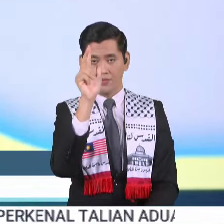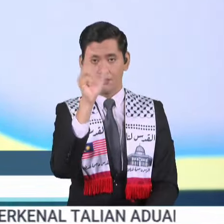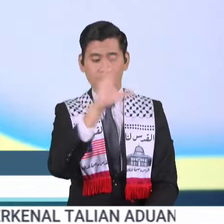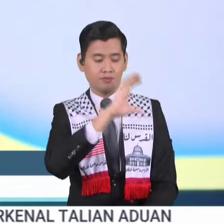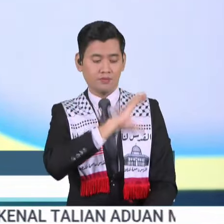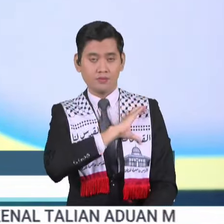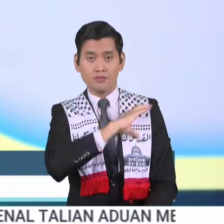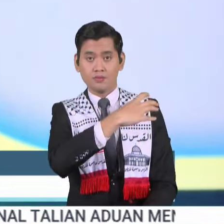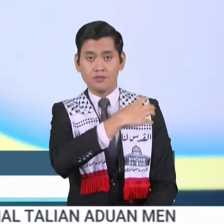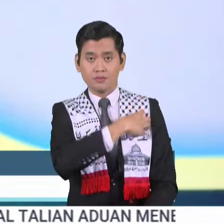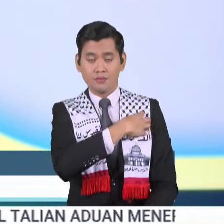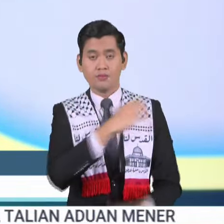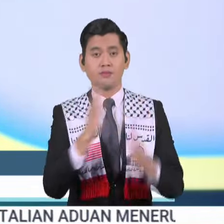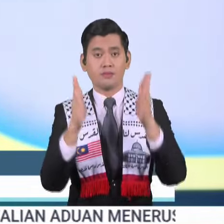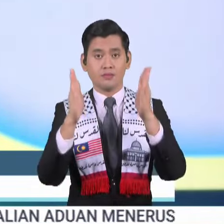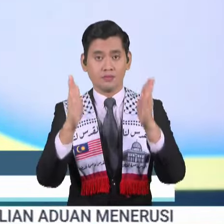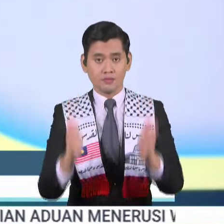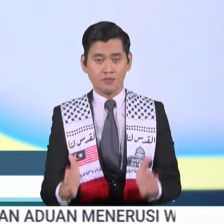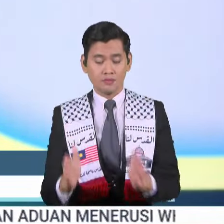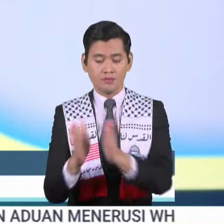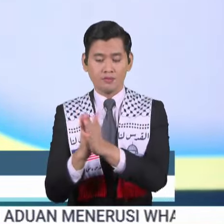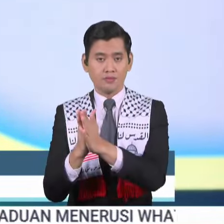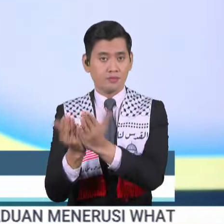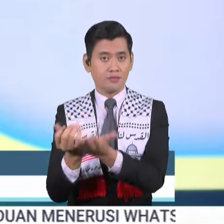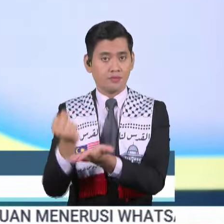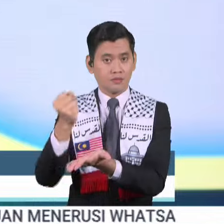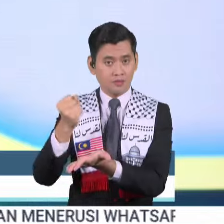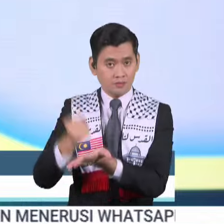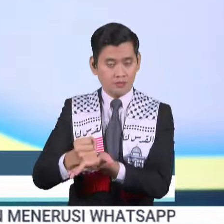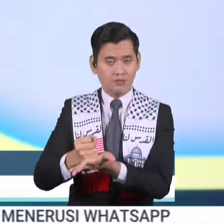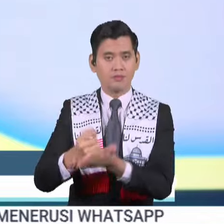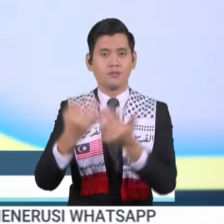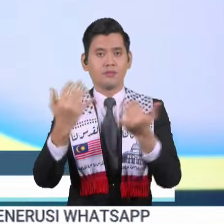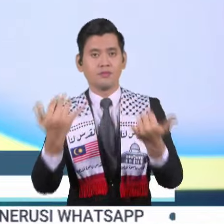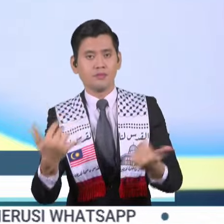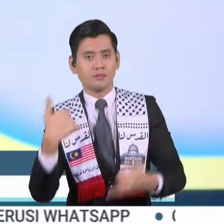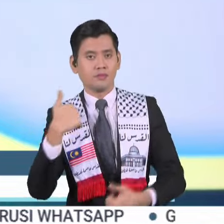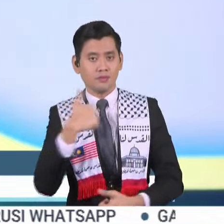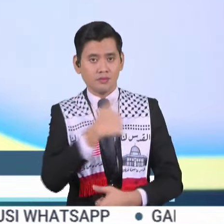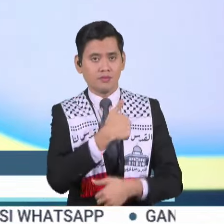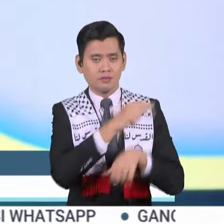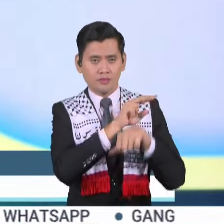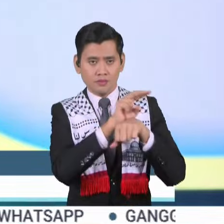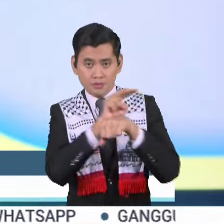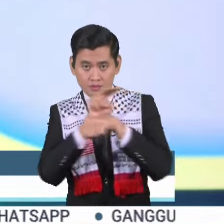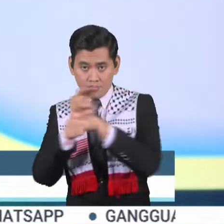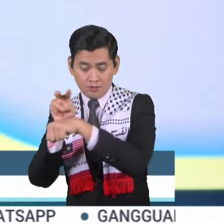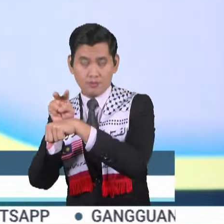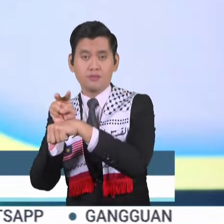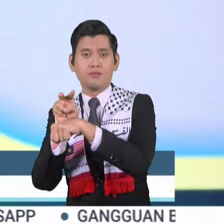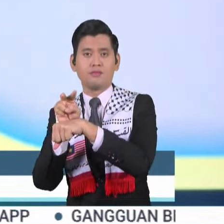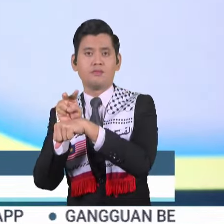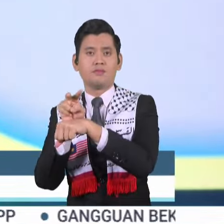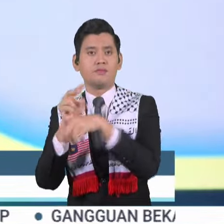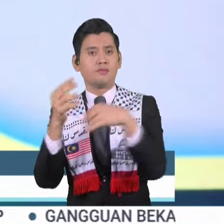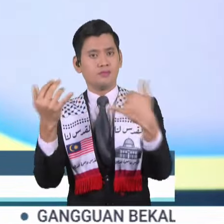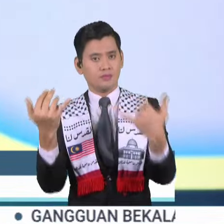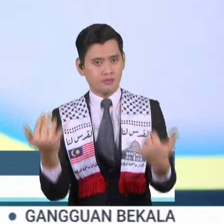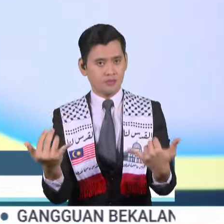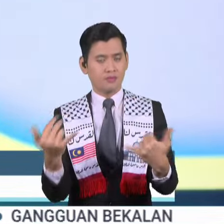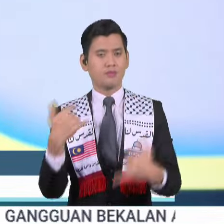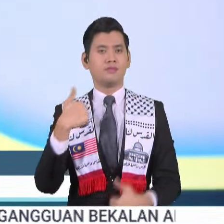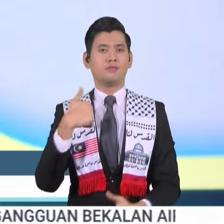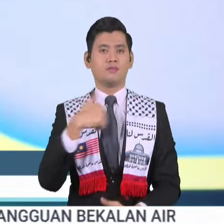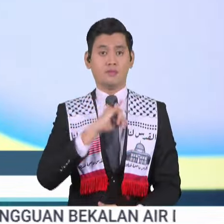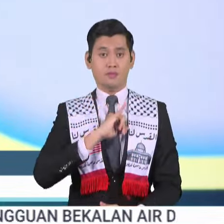immigration. Dan kita sedang pantau dari dekat. Ya. Dan saya harap sangatlah supaya kita